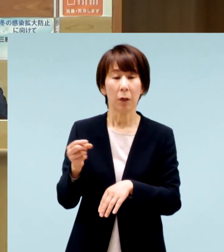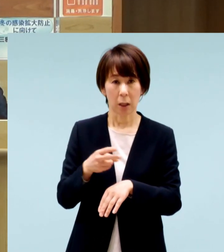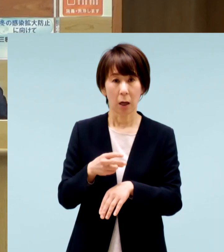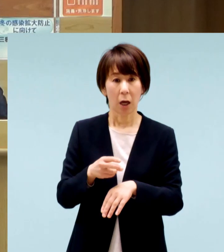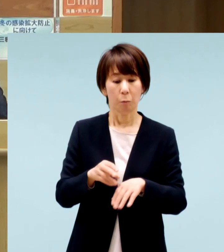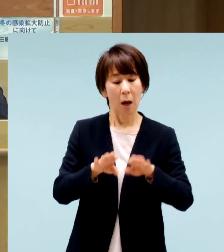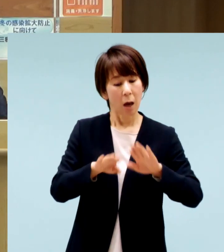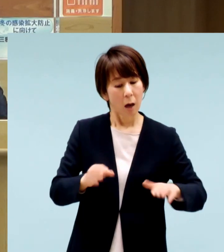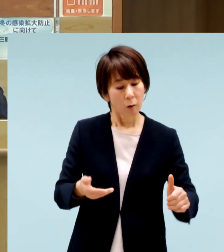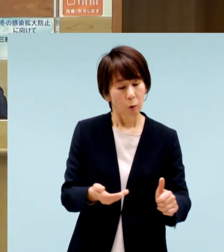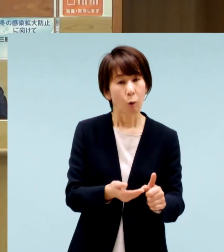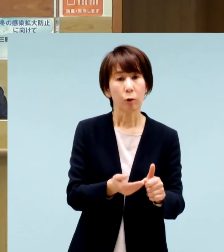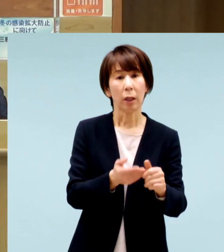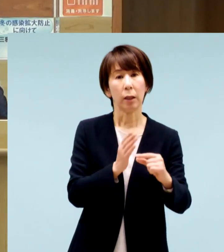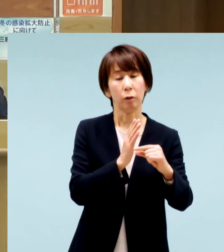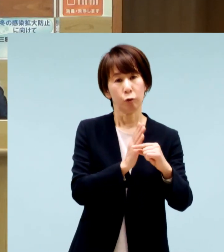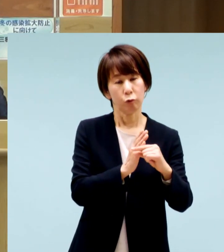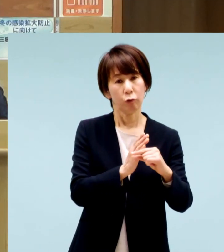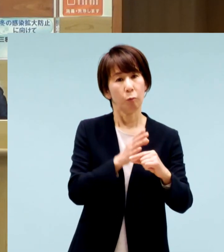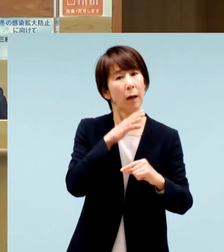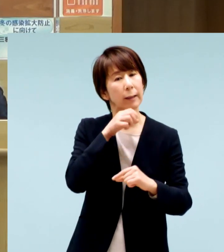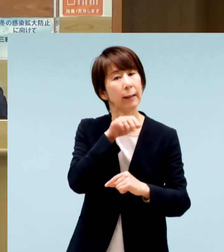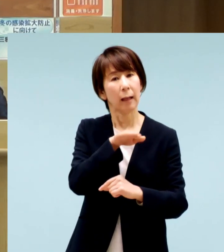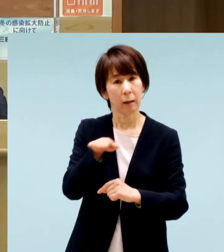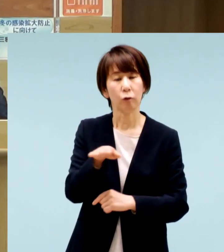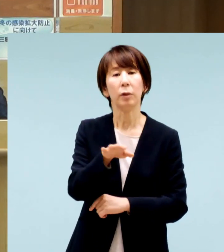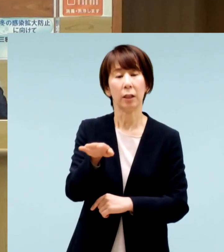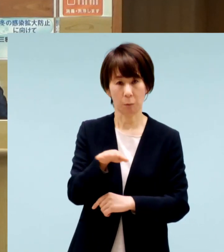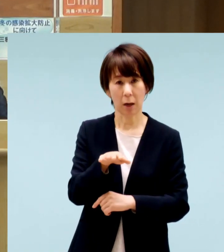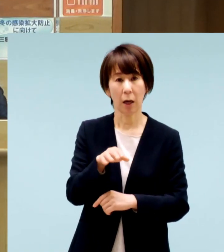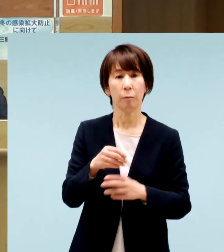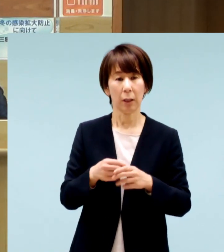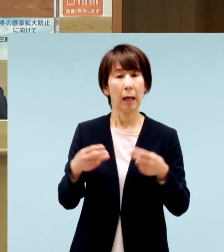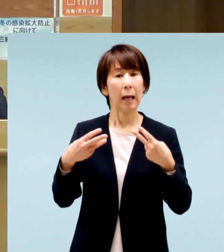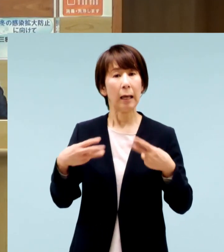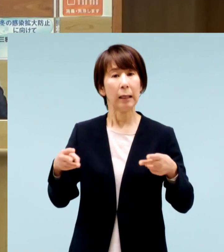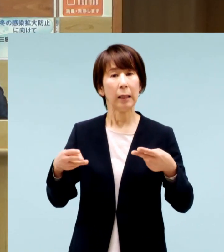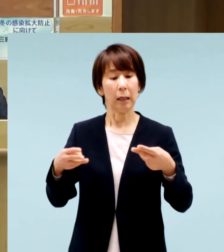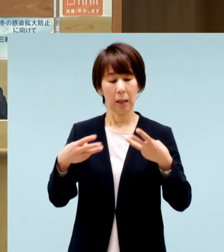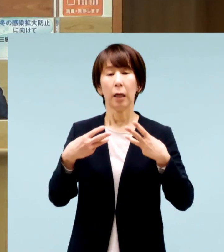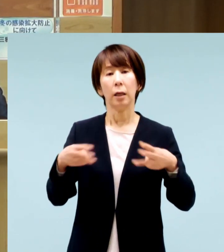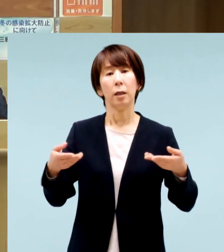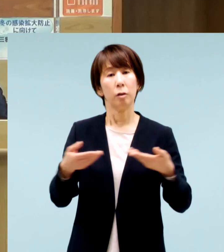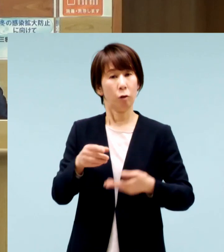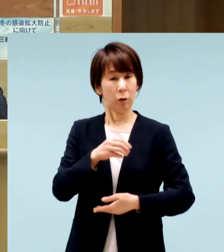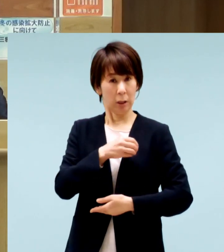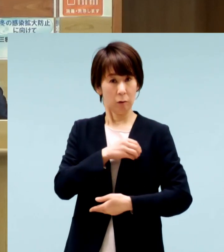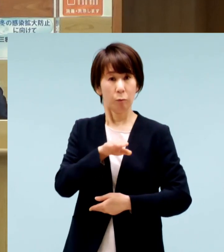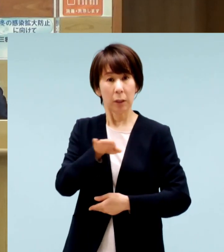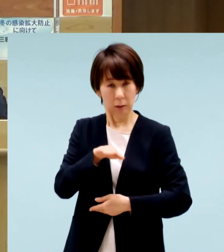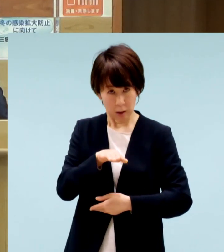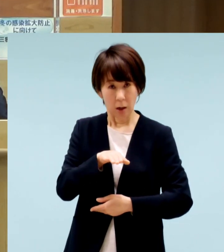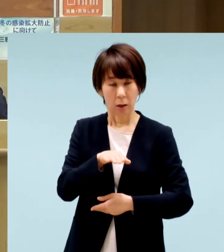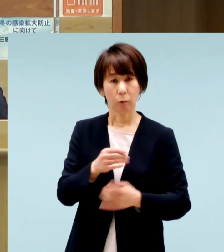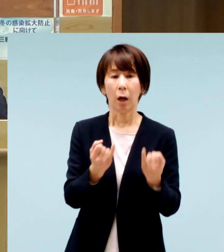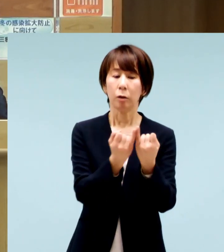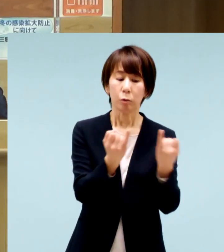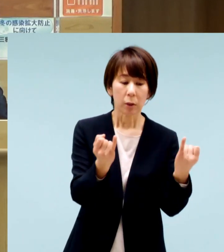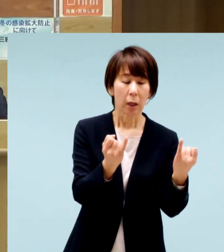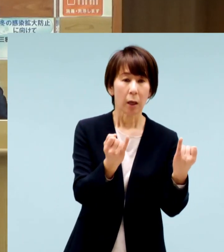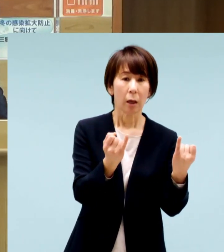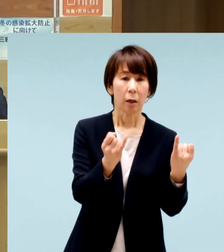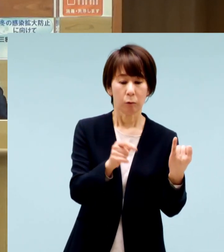その今のお話ですよね、また非正規の方やそういった女性やさまざまなところ